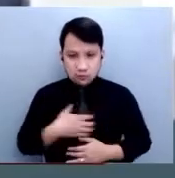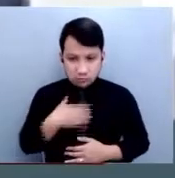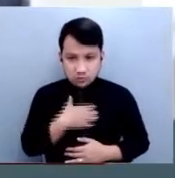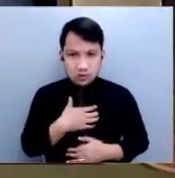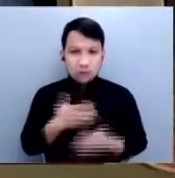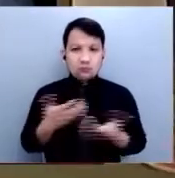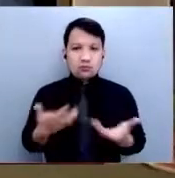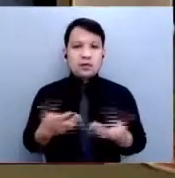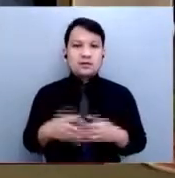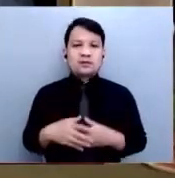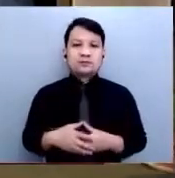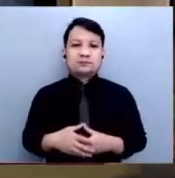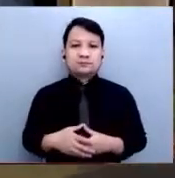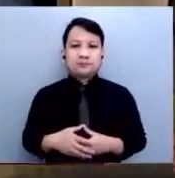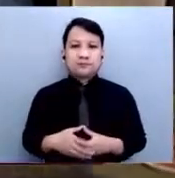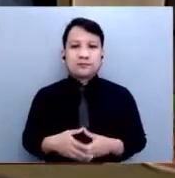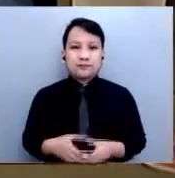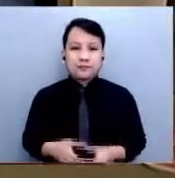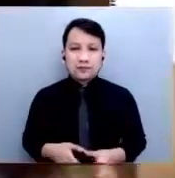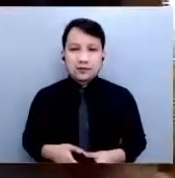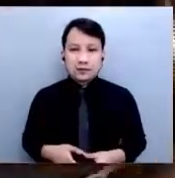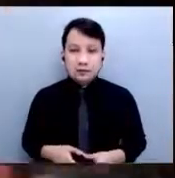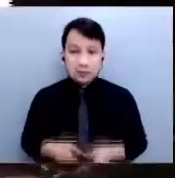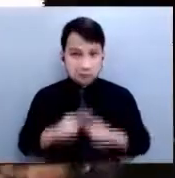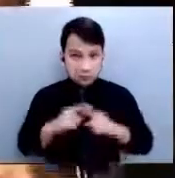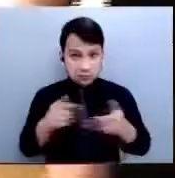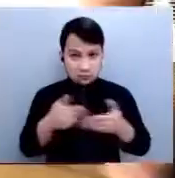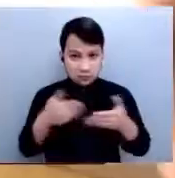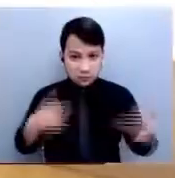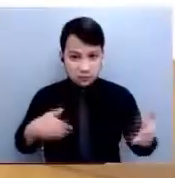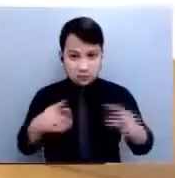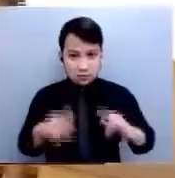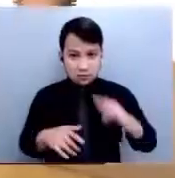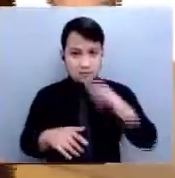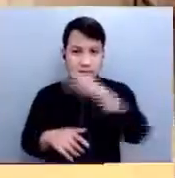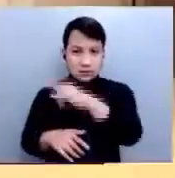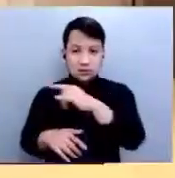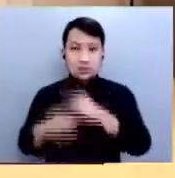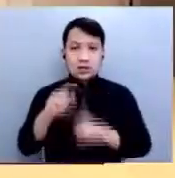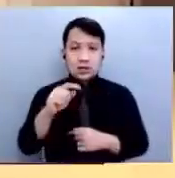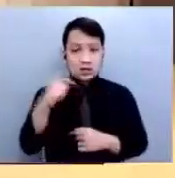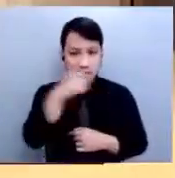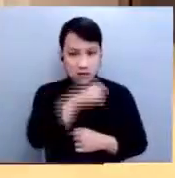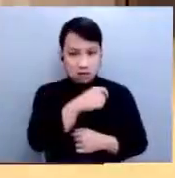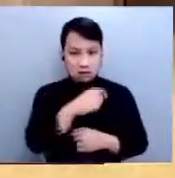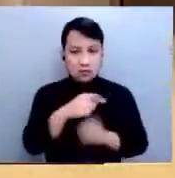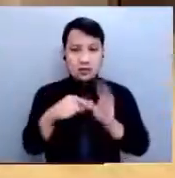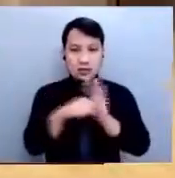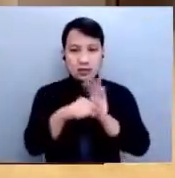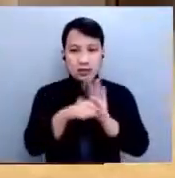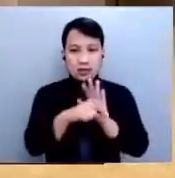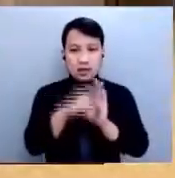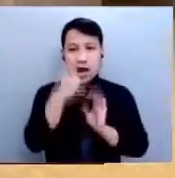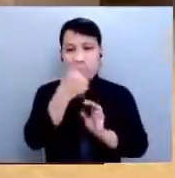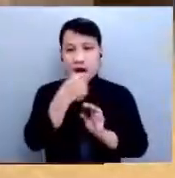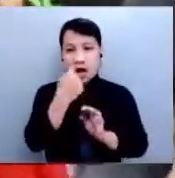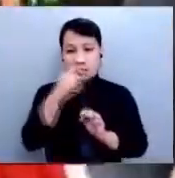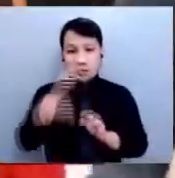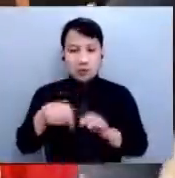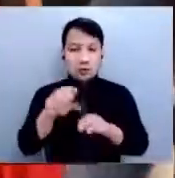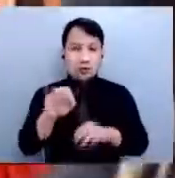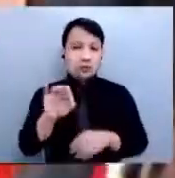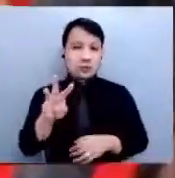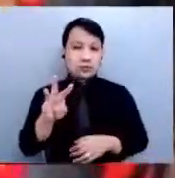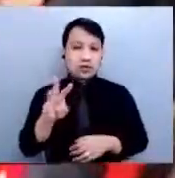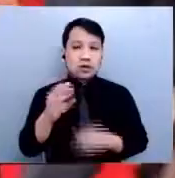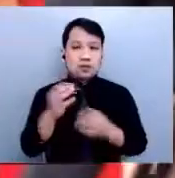wages. Pero bago tuloy ang makabiyahe sa Taiwan, required pa rin magkaroon ng negative RT-PCR test sa mga OFW.